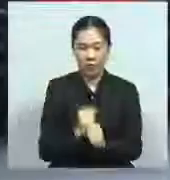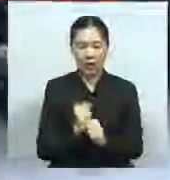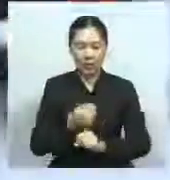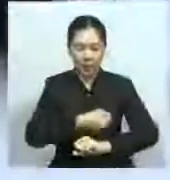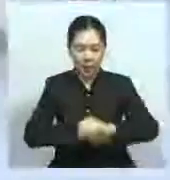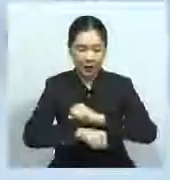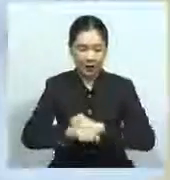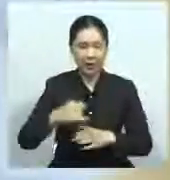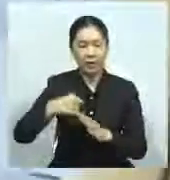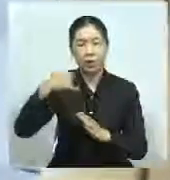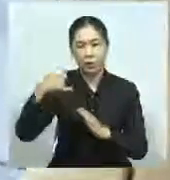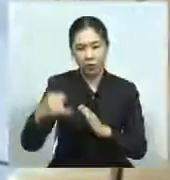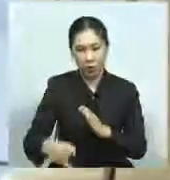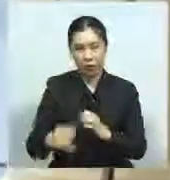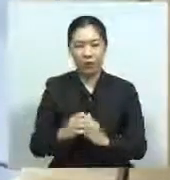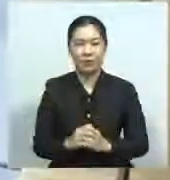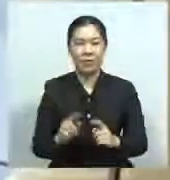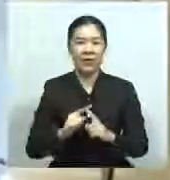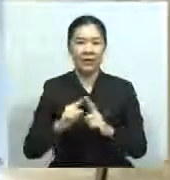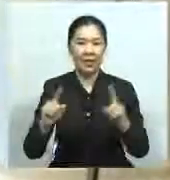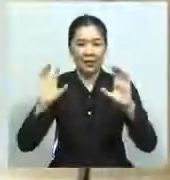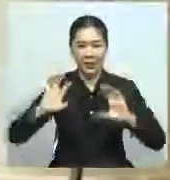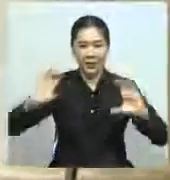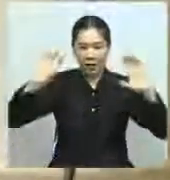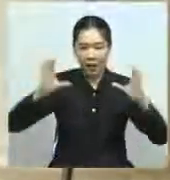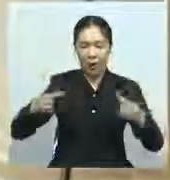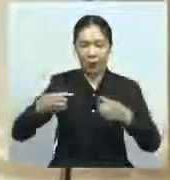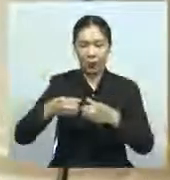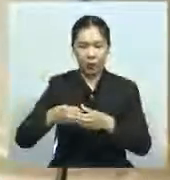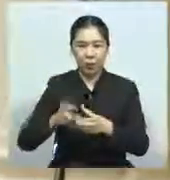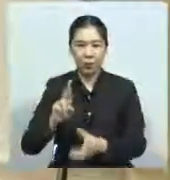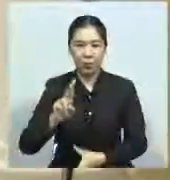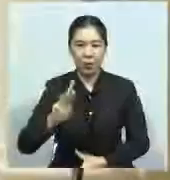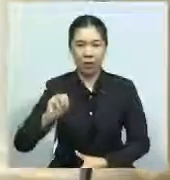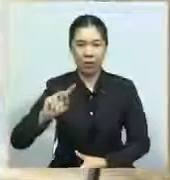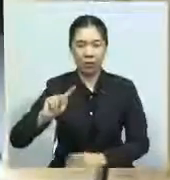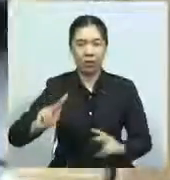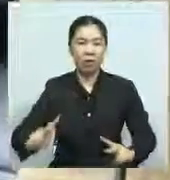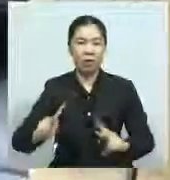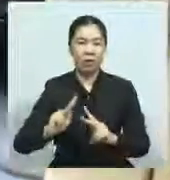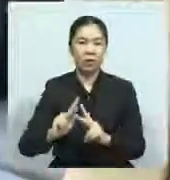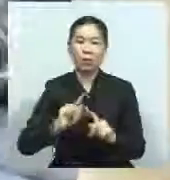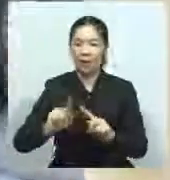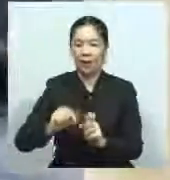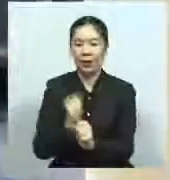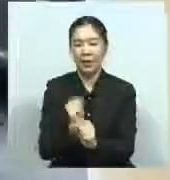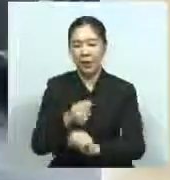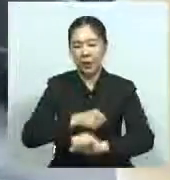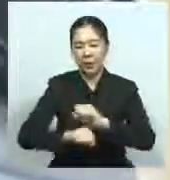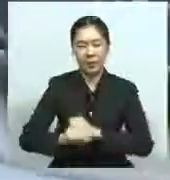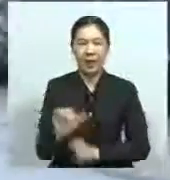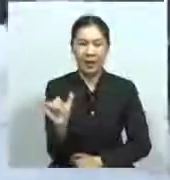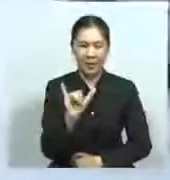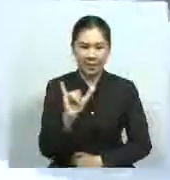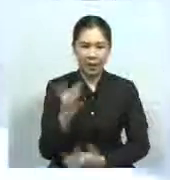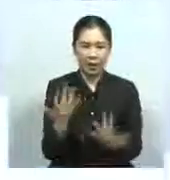ติหน้าที่แต่ว่ารัฐบาลและคณะรัฐมนตรีจะยังไม่สามารถปฏิบัติหน้าที่ได้จนกว่าจะมีการแถล